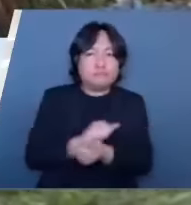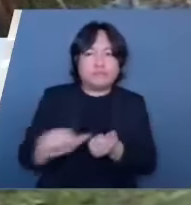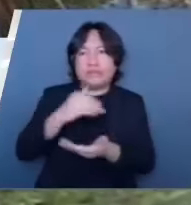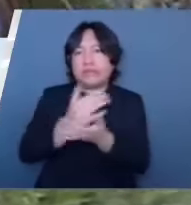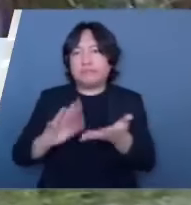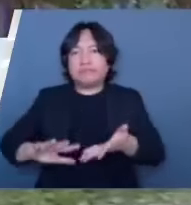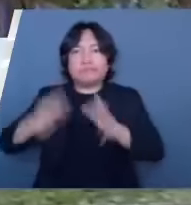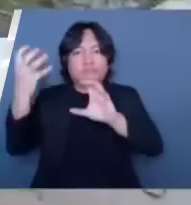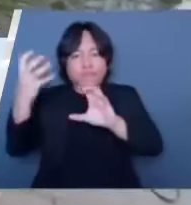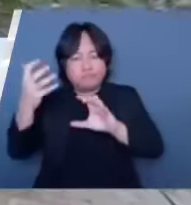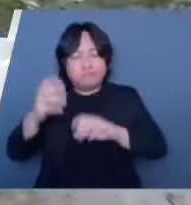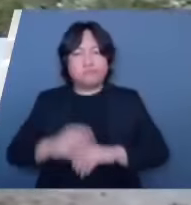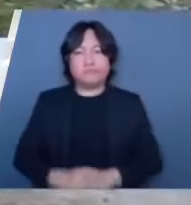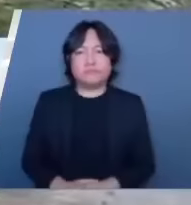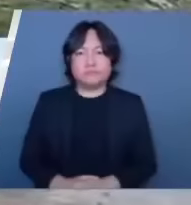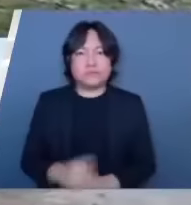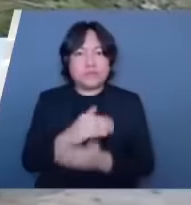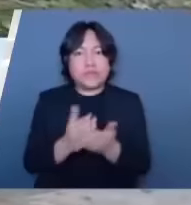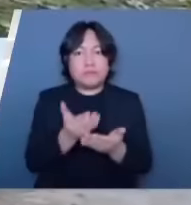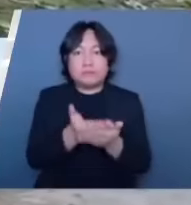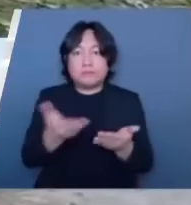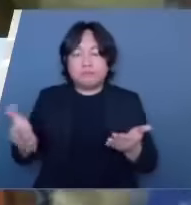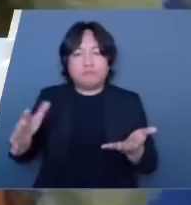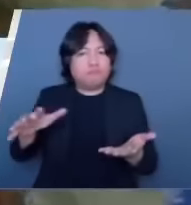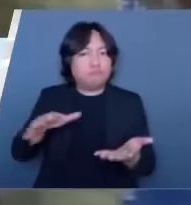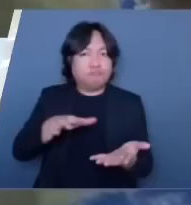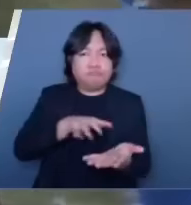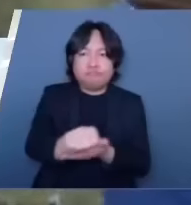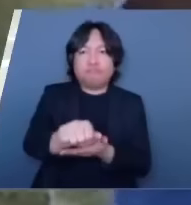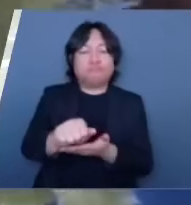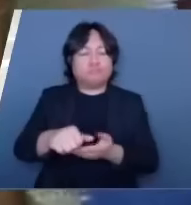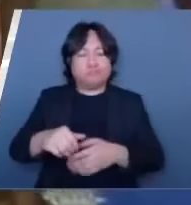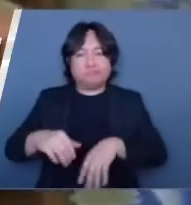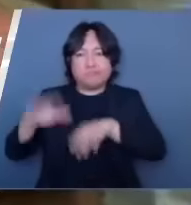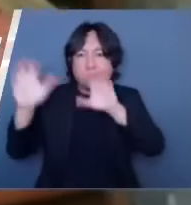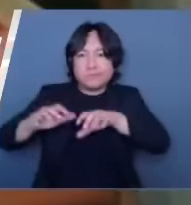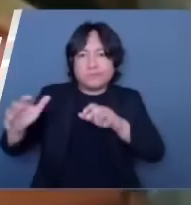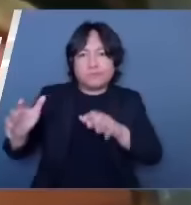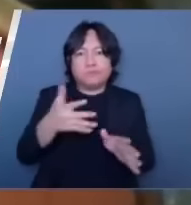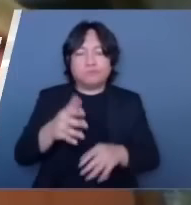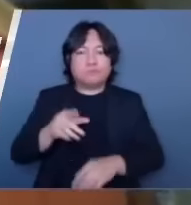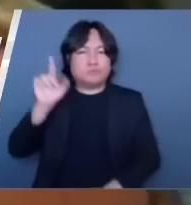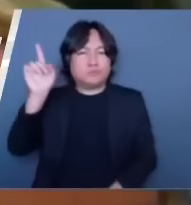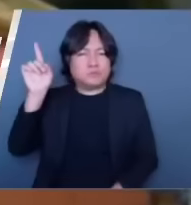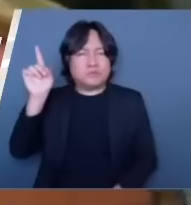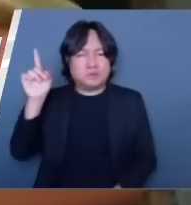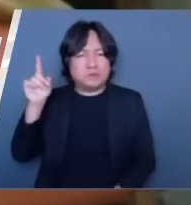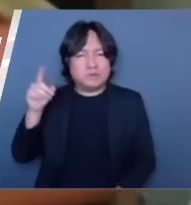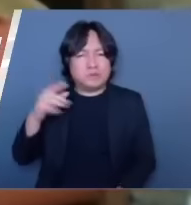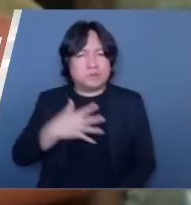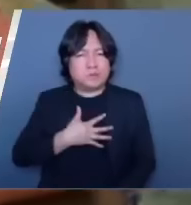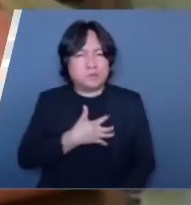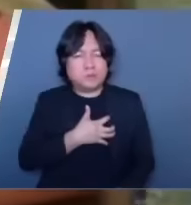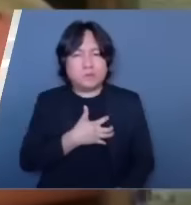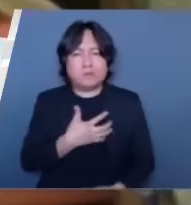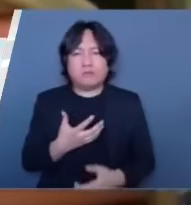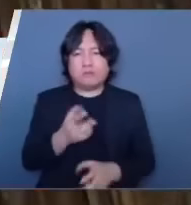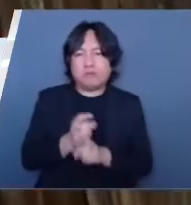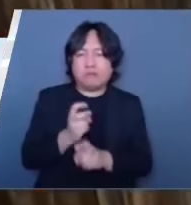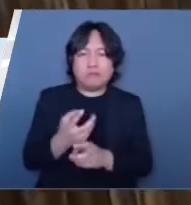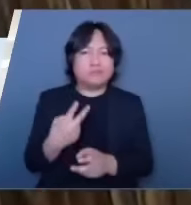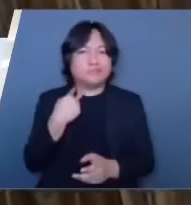materials. Maging ilang gamit, tinangay na hangin at ulan. Gugulam na nga po yung paano kung gagawin yan. Wala na naman pambili pa ng